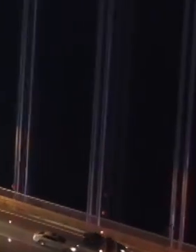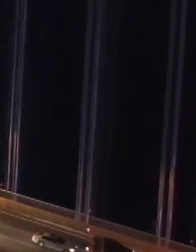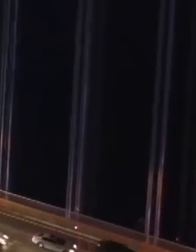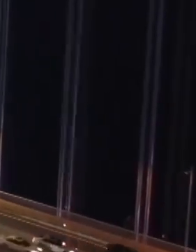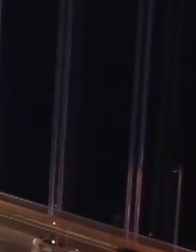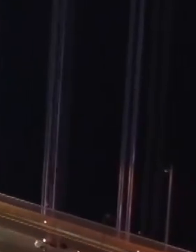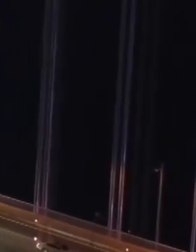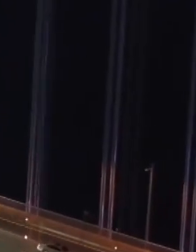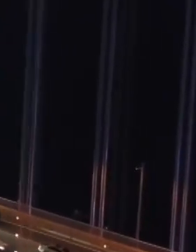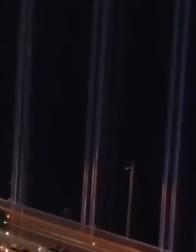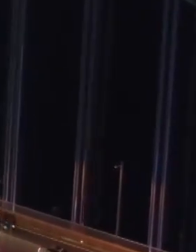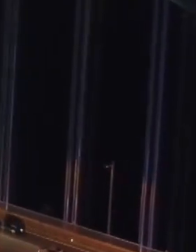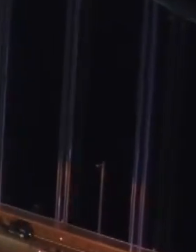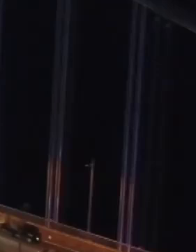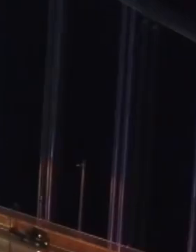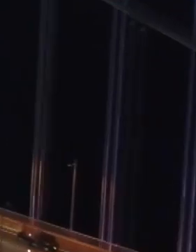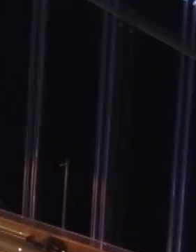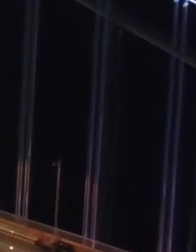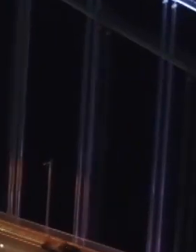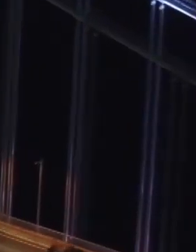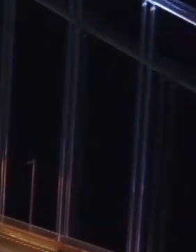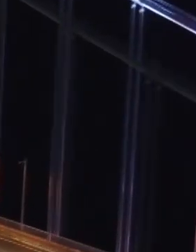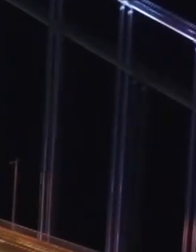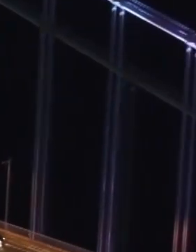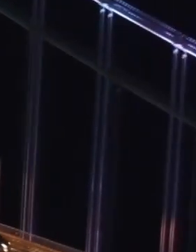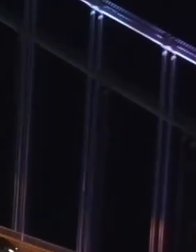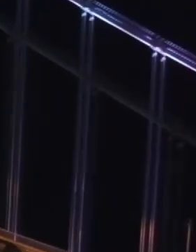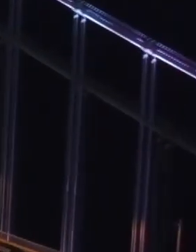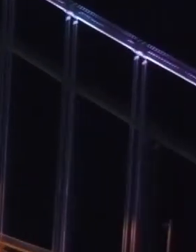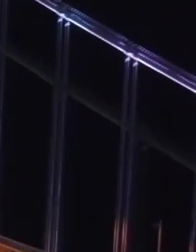여러분은 지금 CTS 뉴스를 시청하고 계십니다.